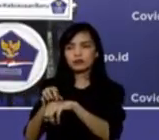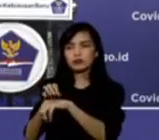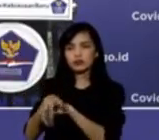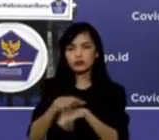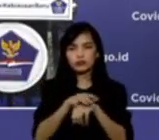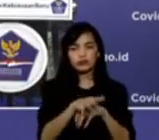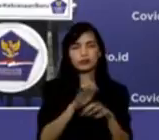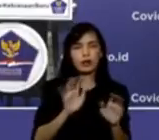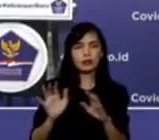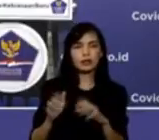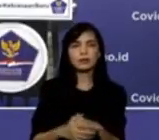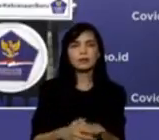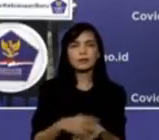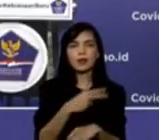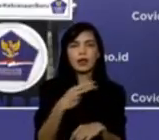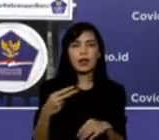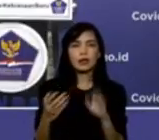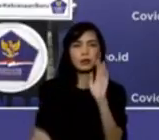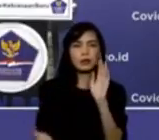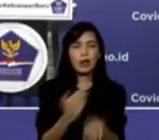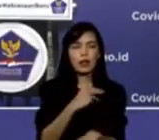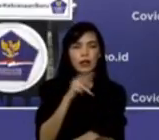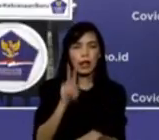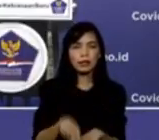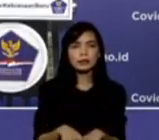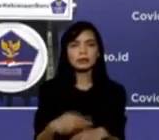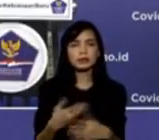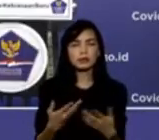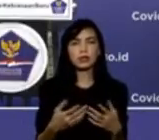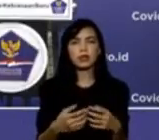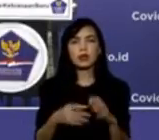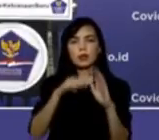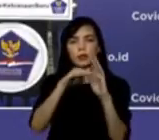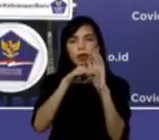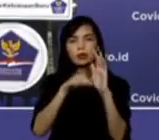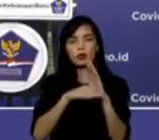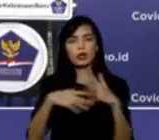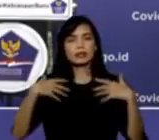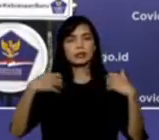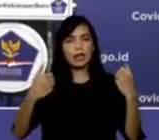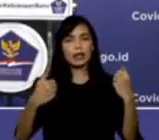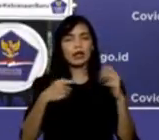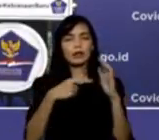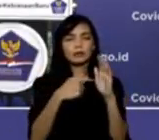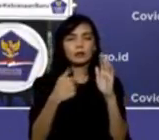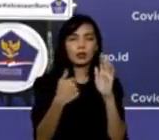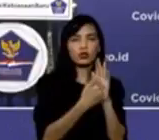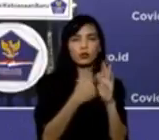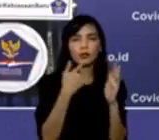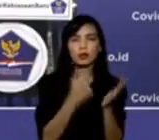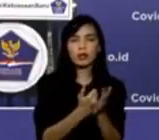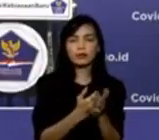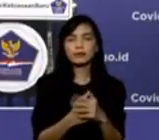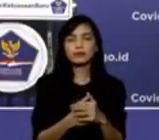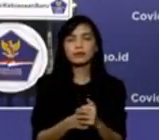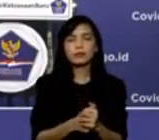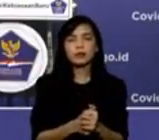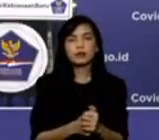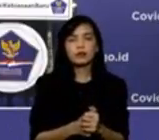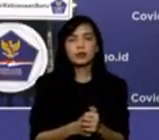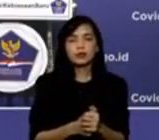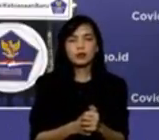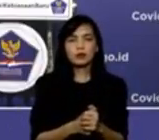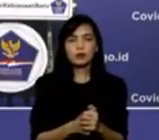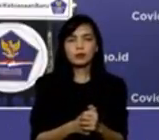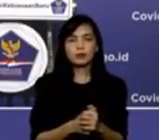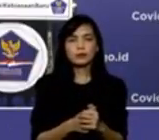dapatkan. Kembali lagi bahwa protokol kesehatan adalah kunci untuk